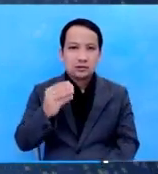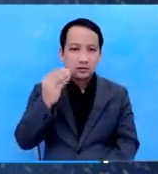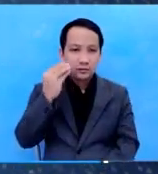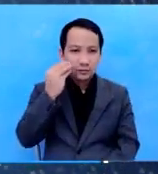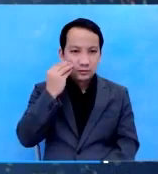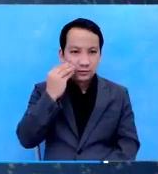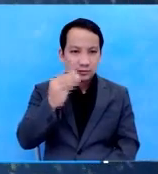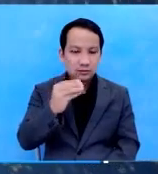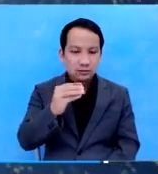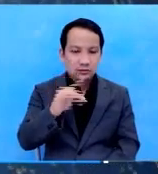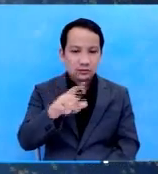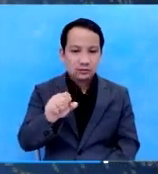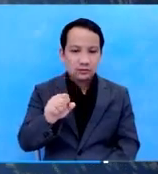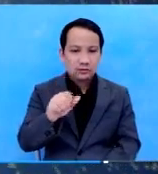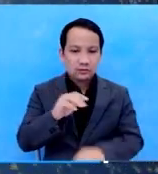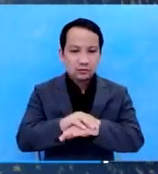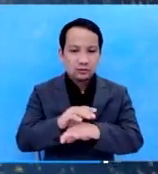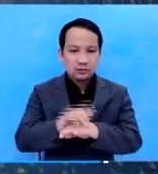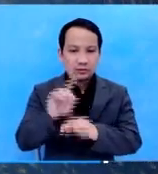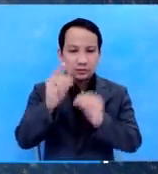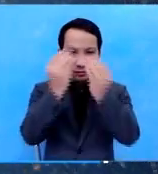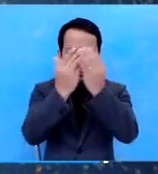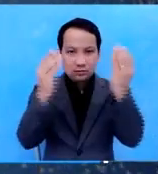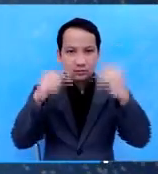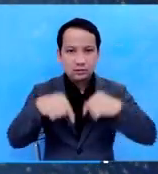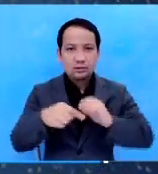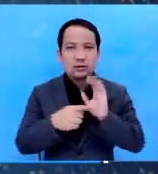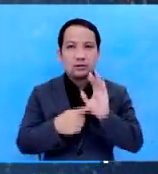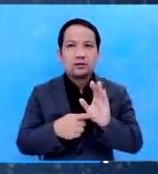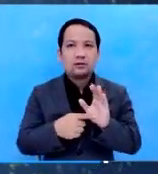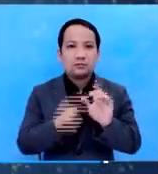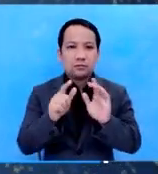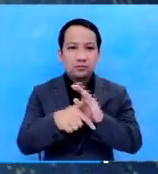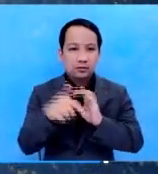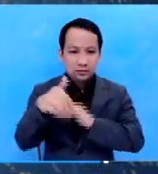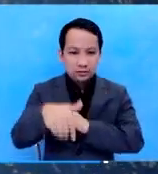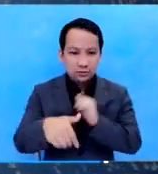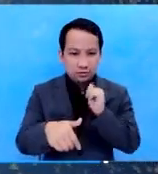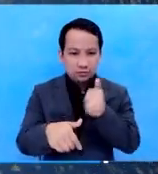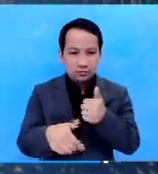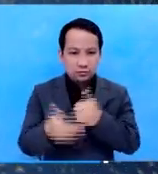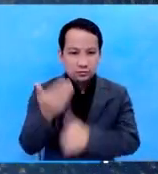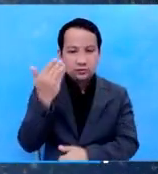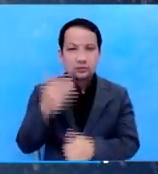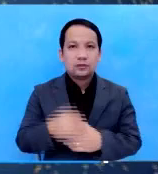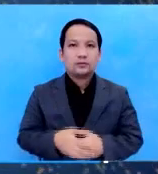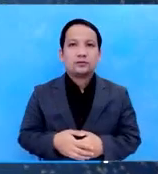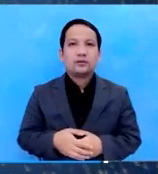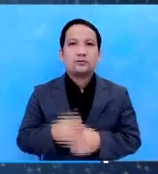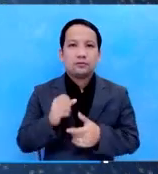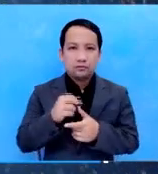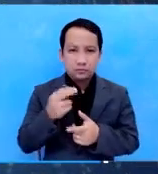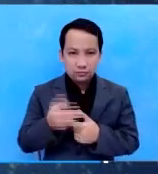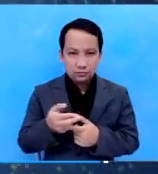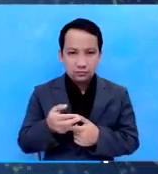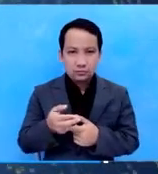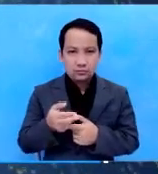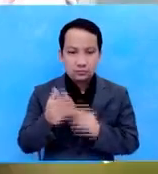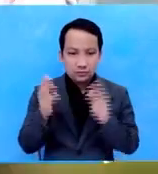hoisted, signal number one, itong mamayang gabi or bukas ng umaga for the province.